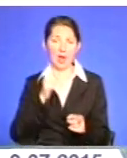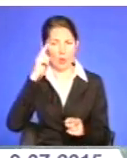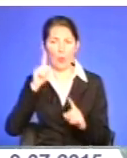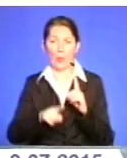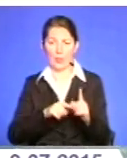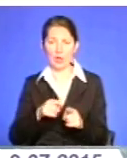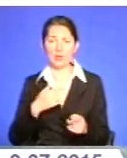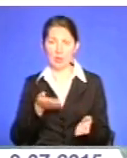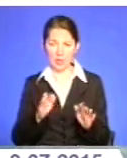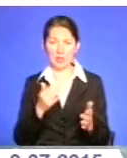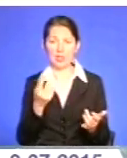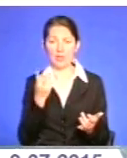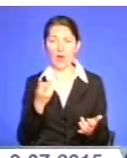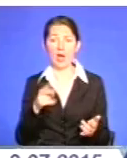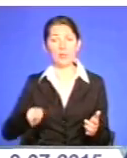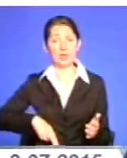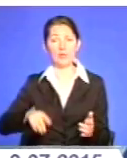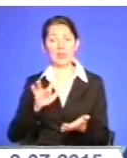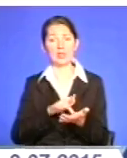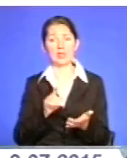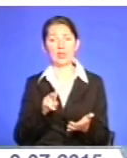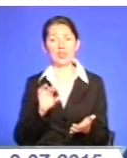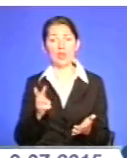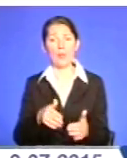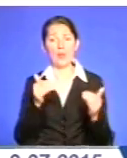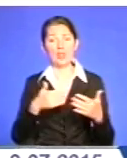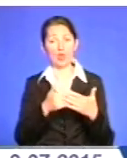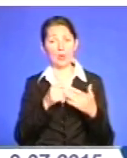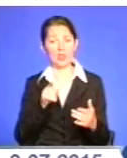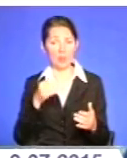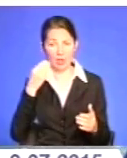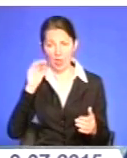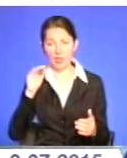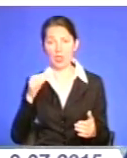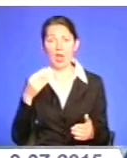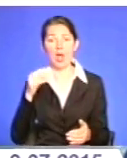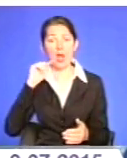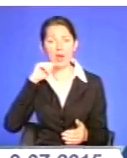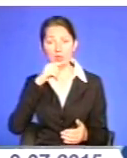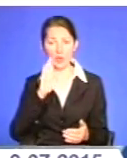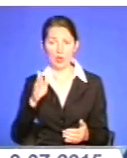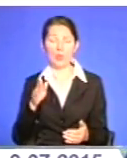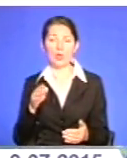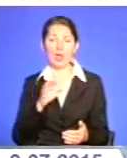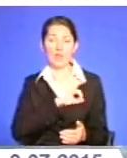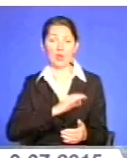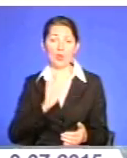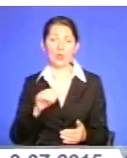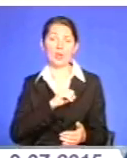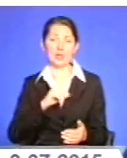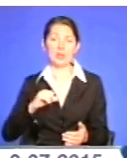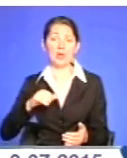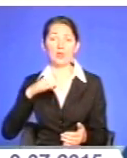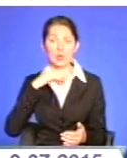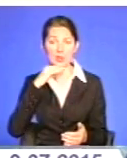більша громада, цим краще для них. Тим ми розуміємо, що воно економічно буде обґрунтовано, і вона буде самодостатня, ця громада.